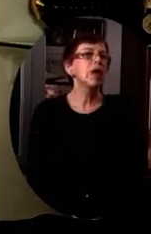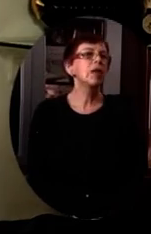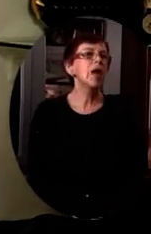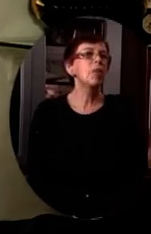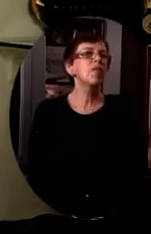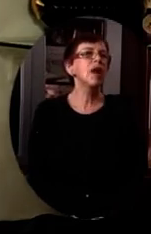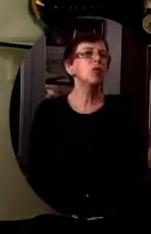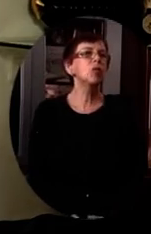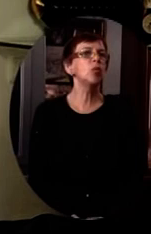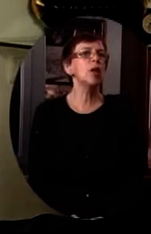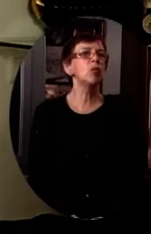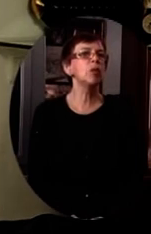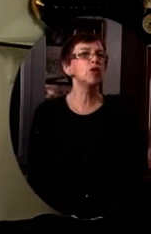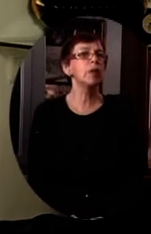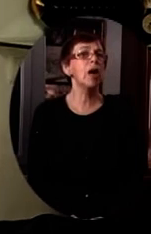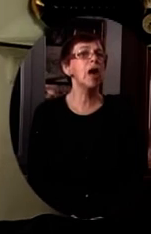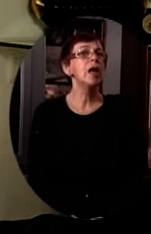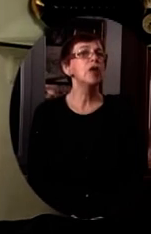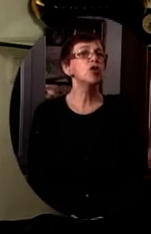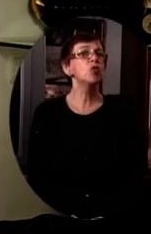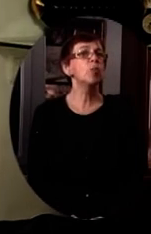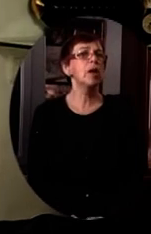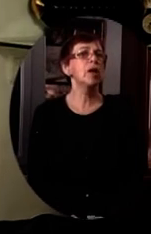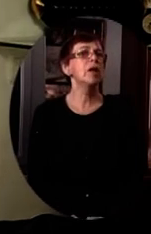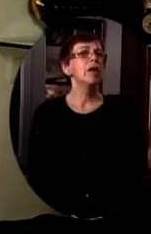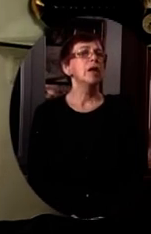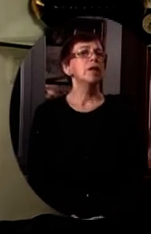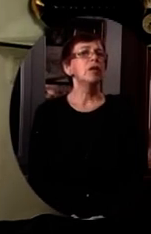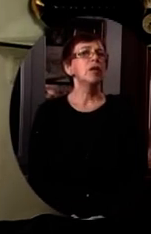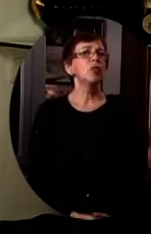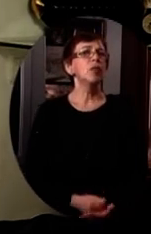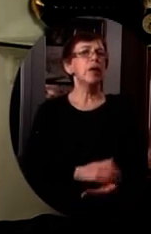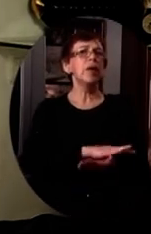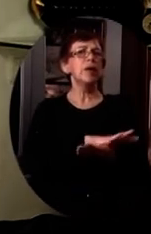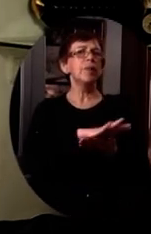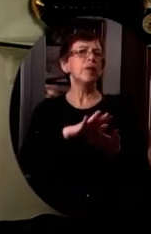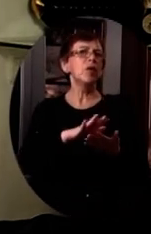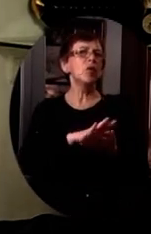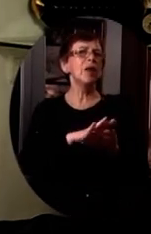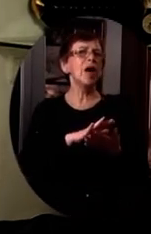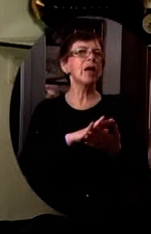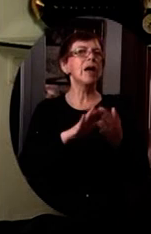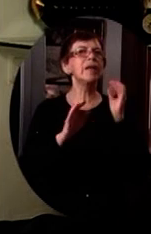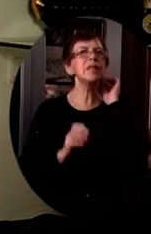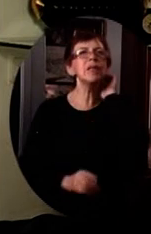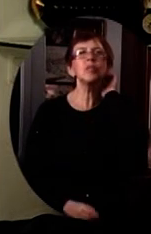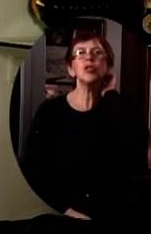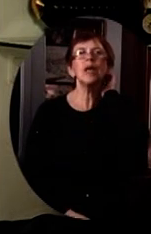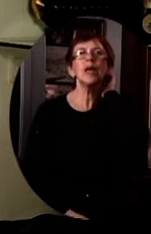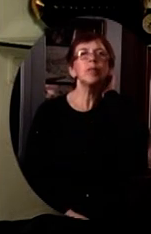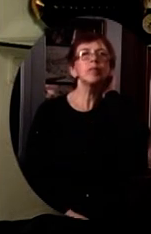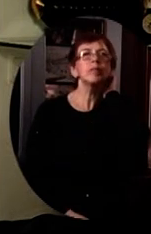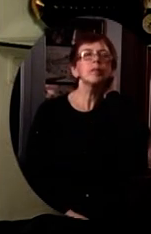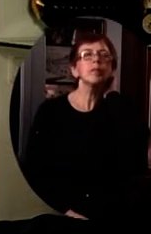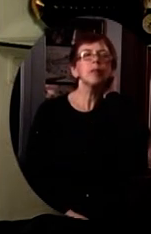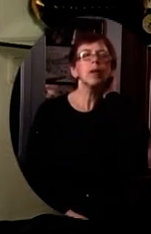ולא יודעת למה, אבל כולם, כל המשפחה, ישנו ב... כאילו ב... לא יער, העצים של